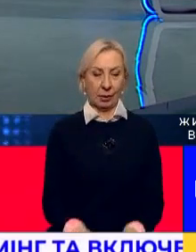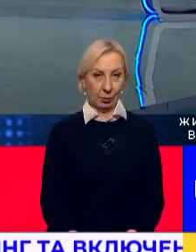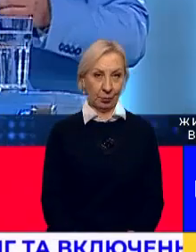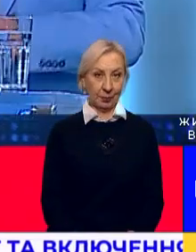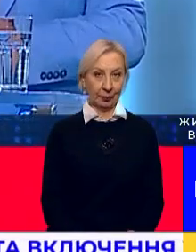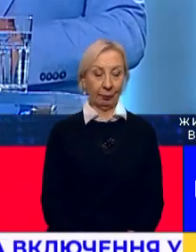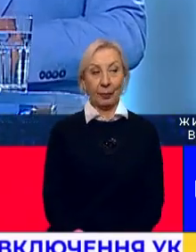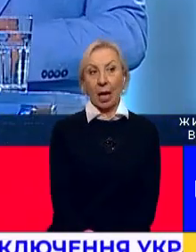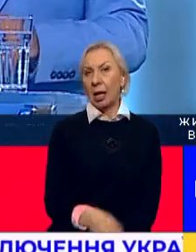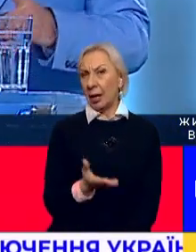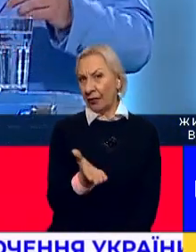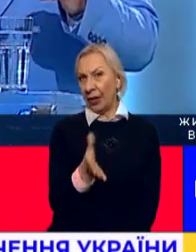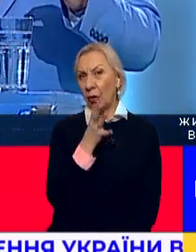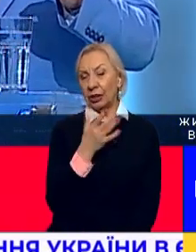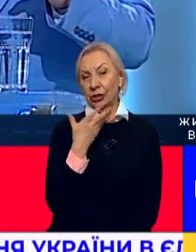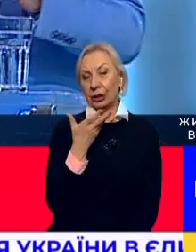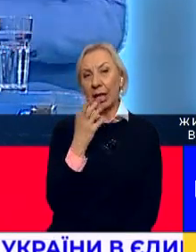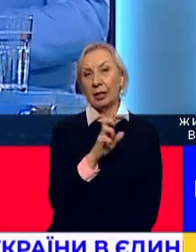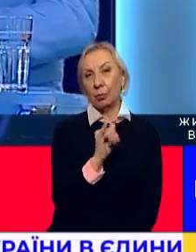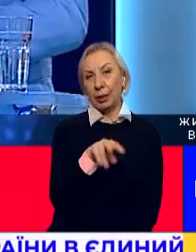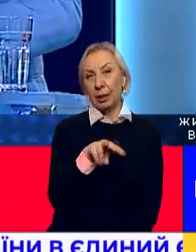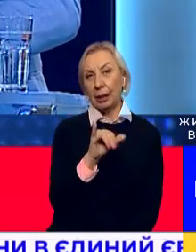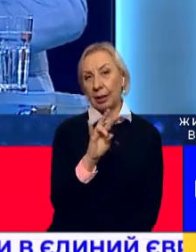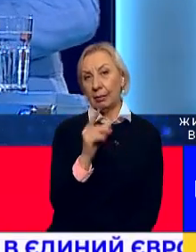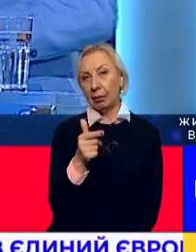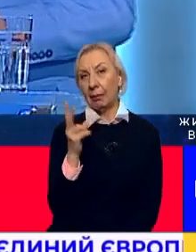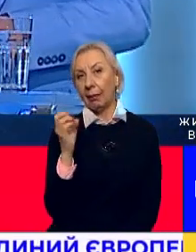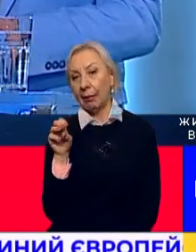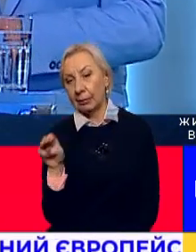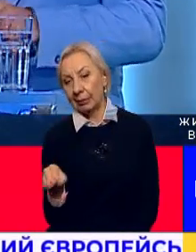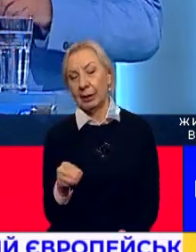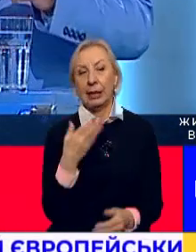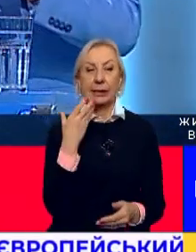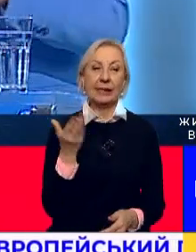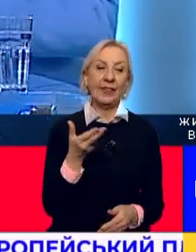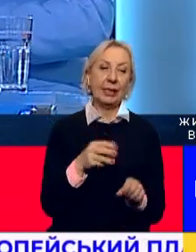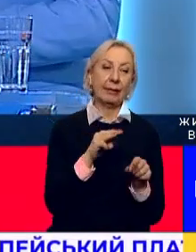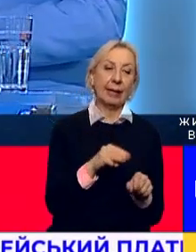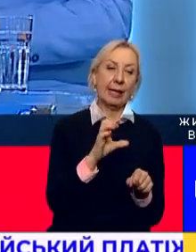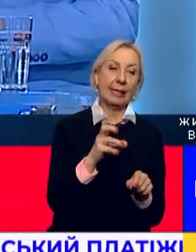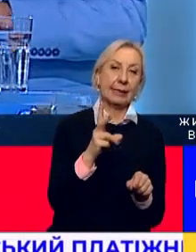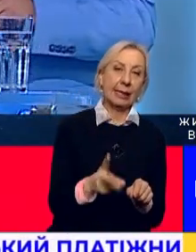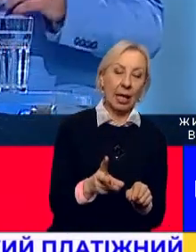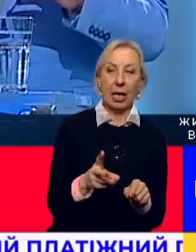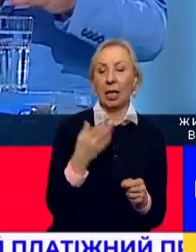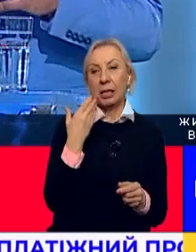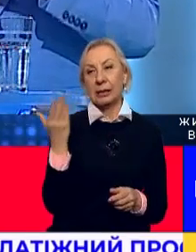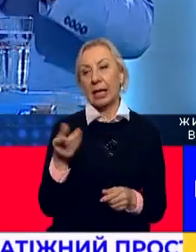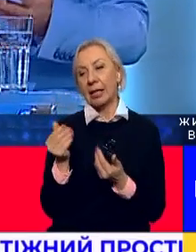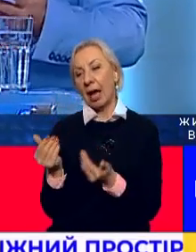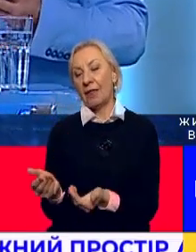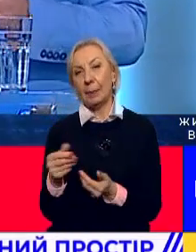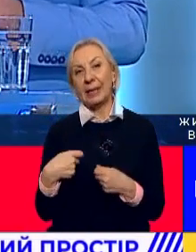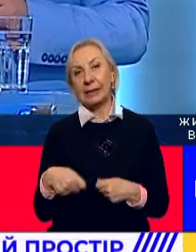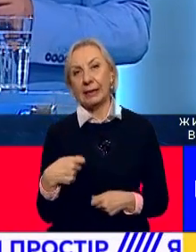ви читали Білінгкет, ви читали проміжний звіт ТСК, заяви президента,